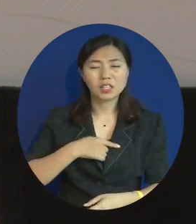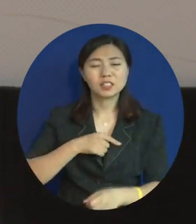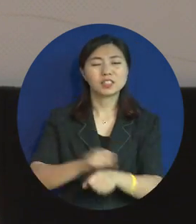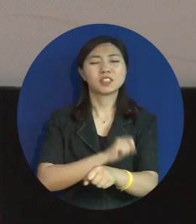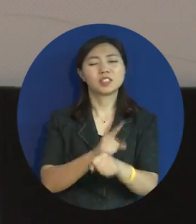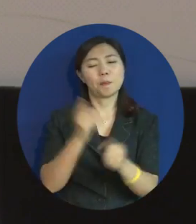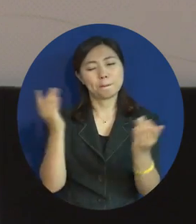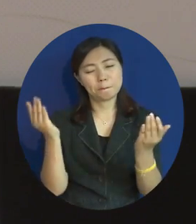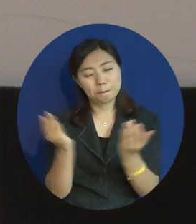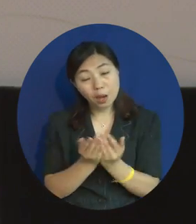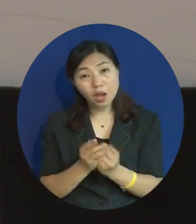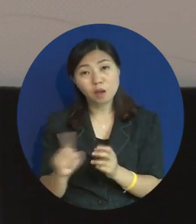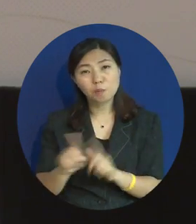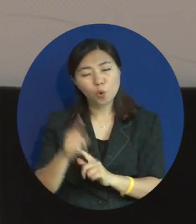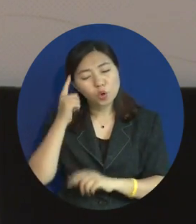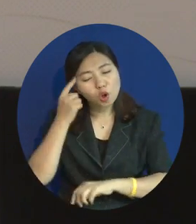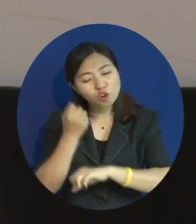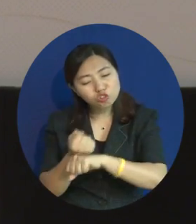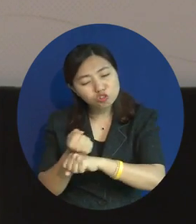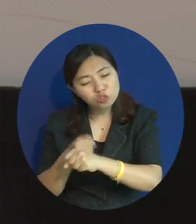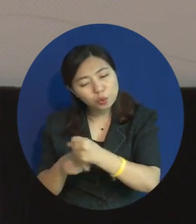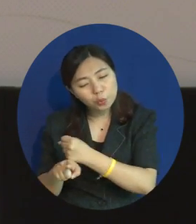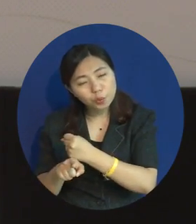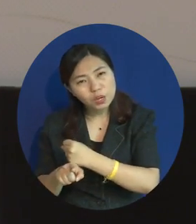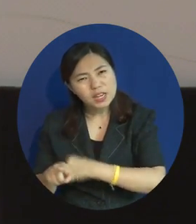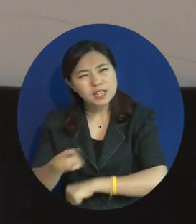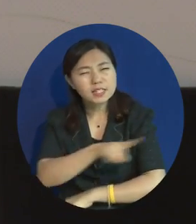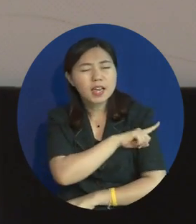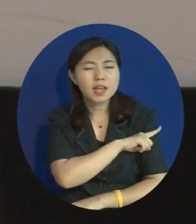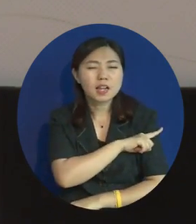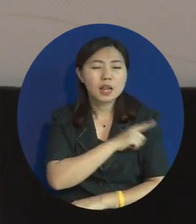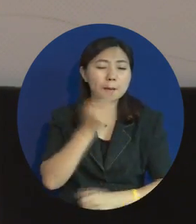게 과학이었고, 제일 적성에 맞는 게 종교였어요.